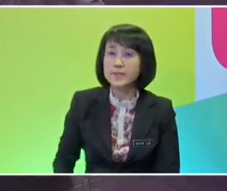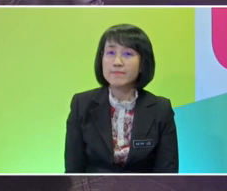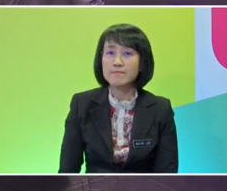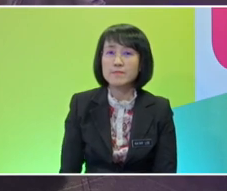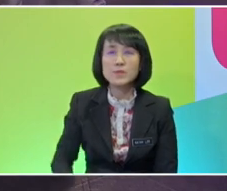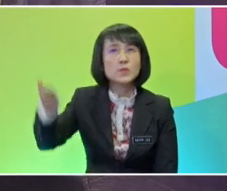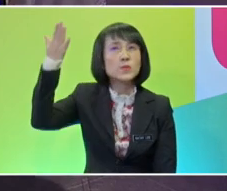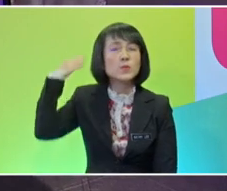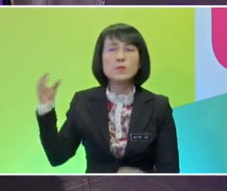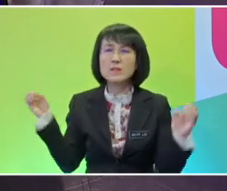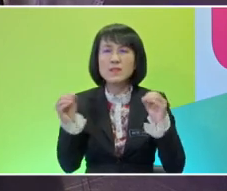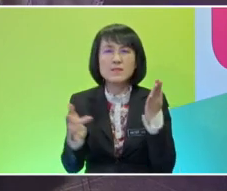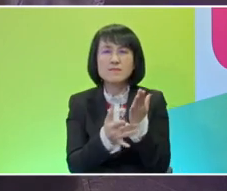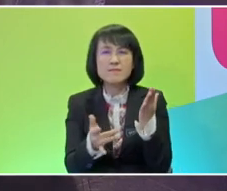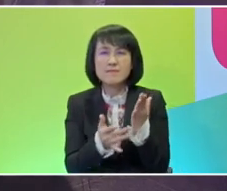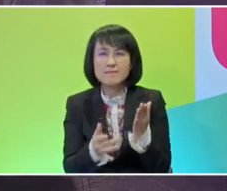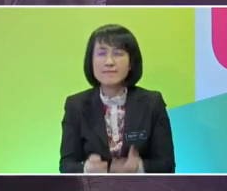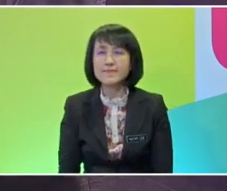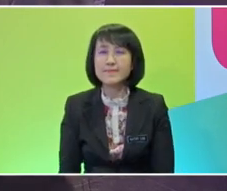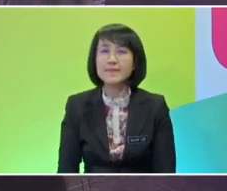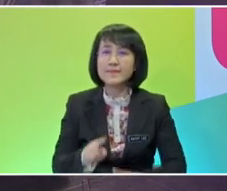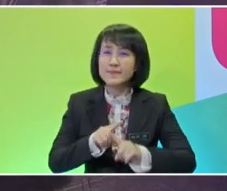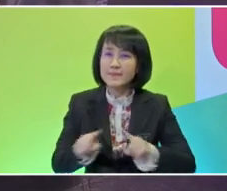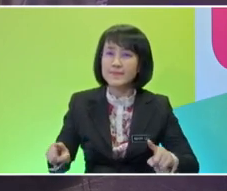ketika itu tak ada jengkal besar tapi